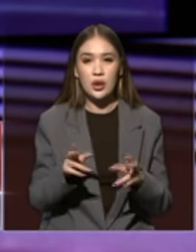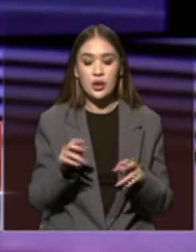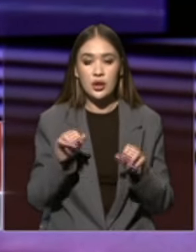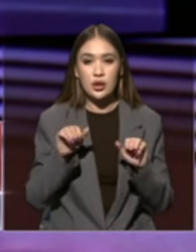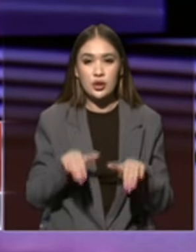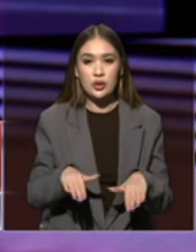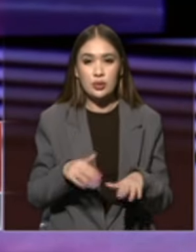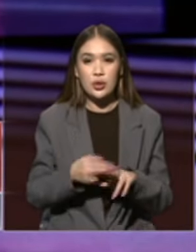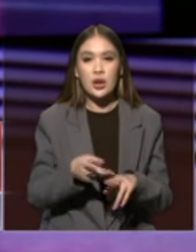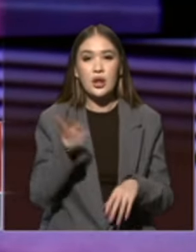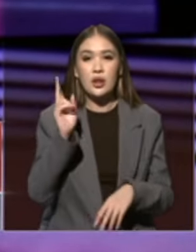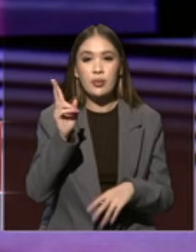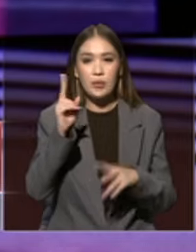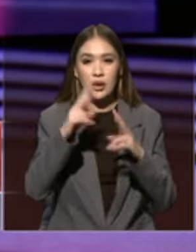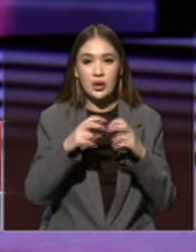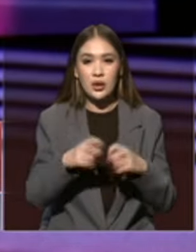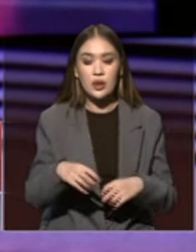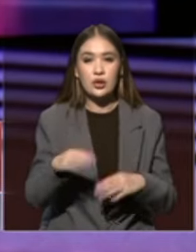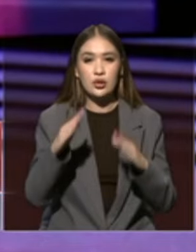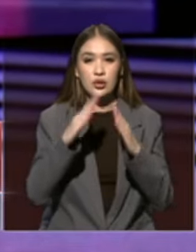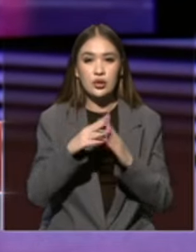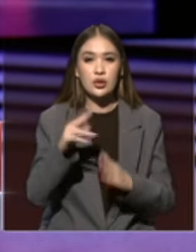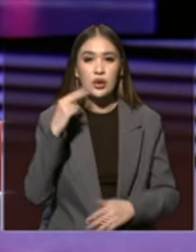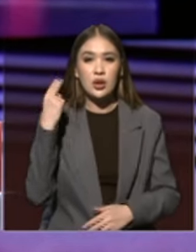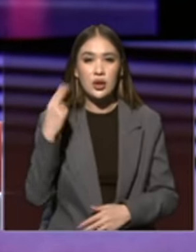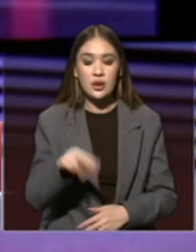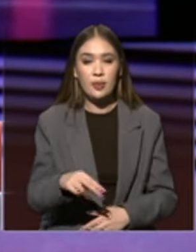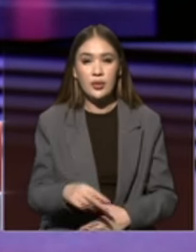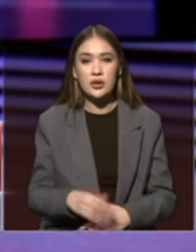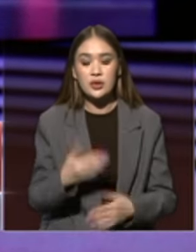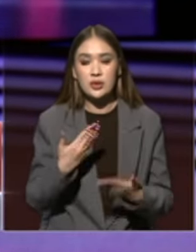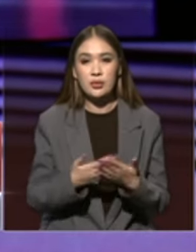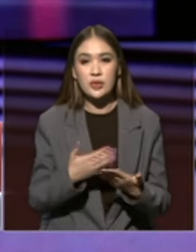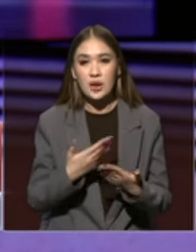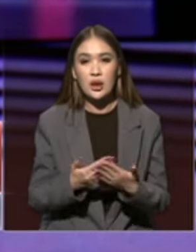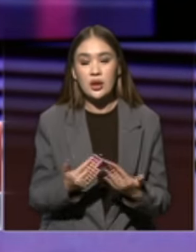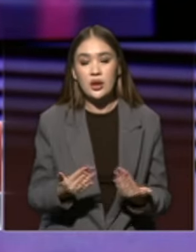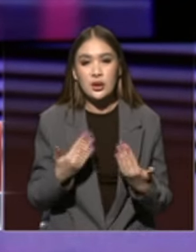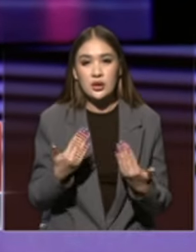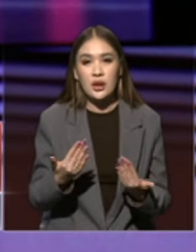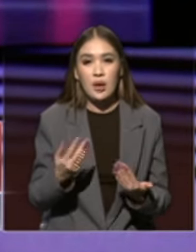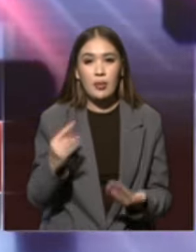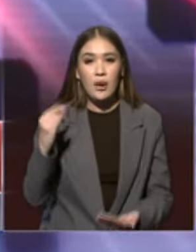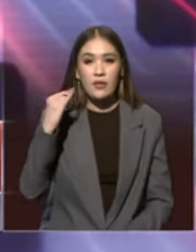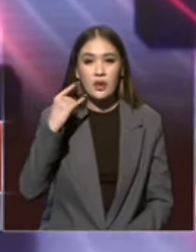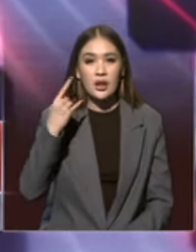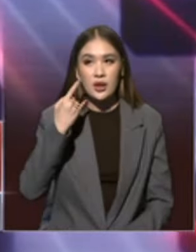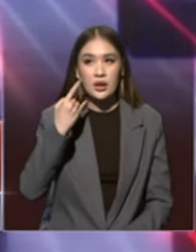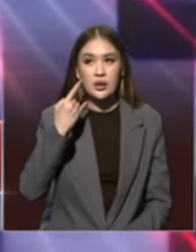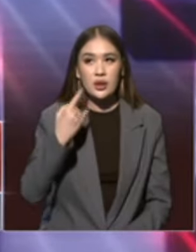қадағалайды үйдің сапасын? Тіпті керек десеңіз, мысалға, тіпті керек десеңіз, осы Павлодарда